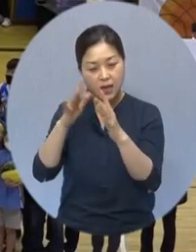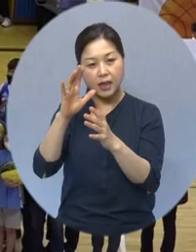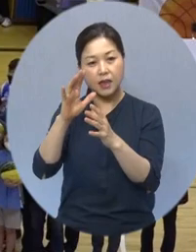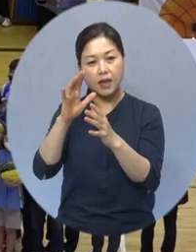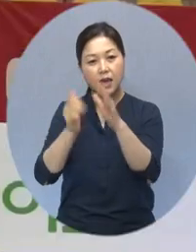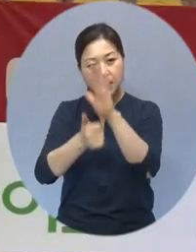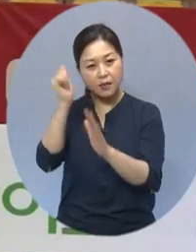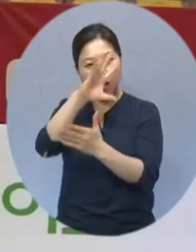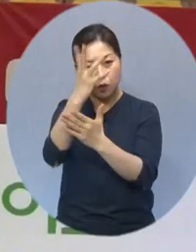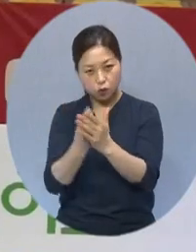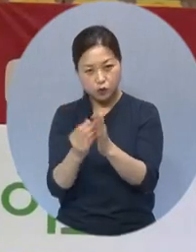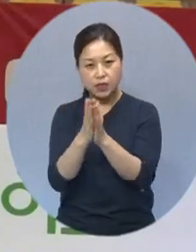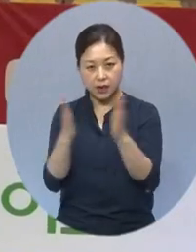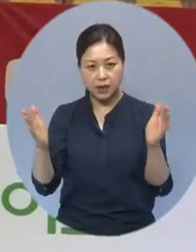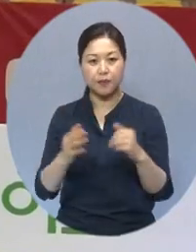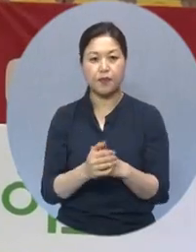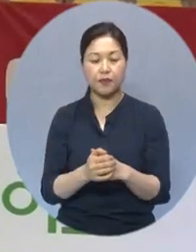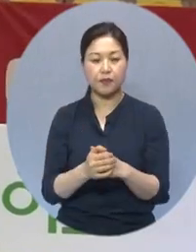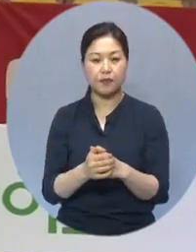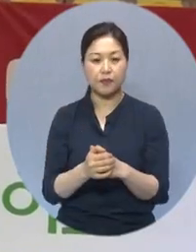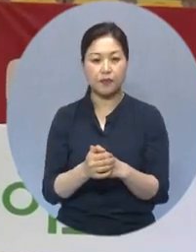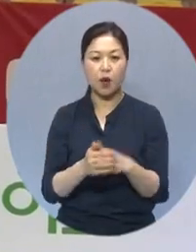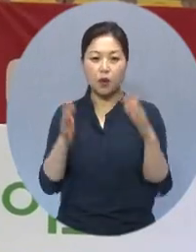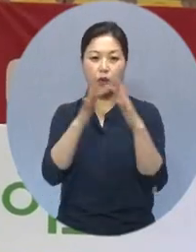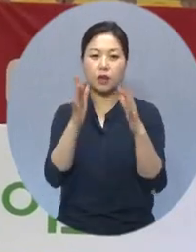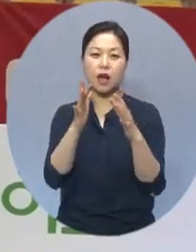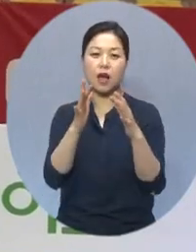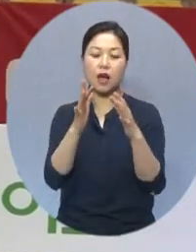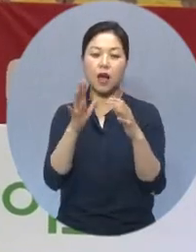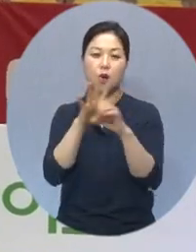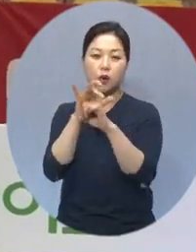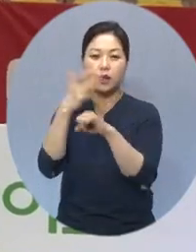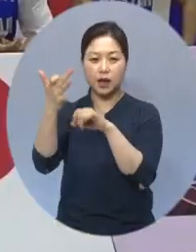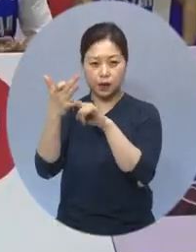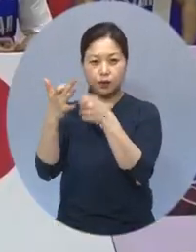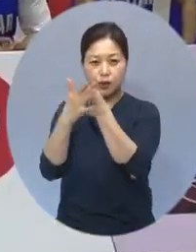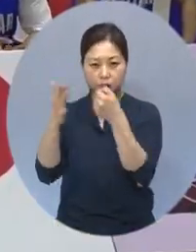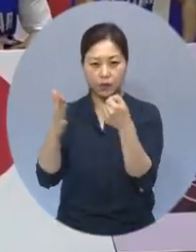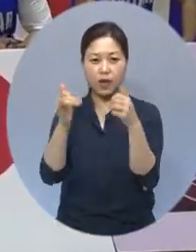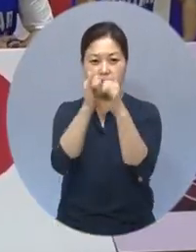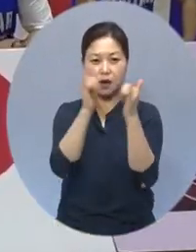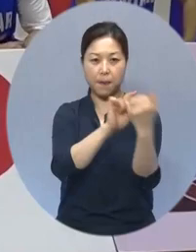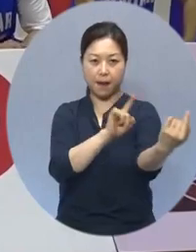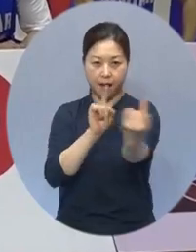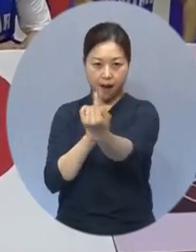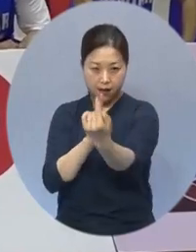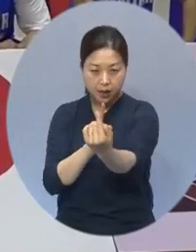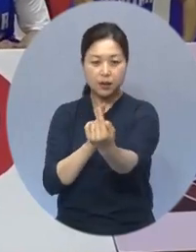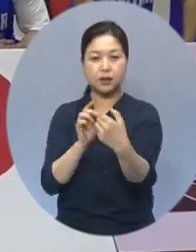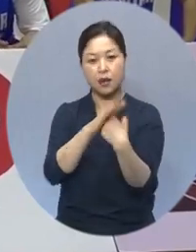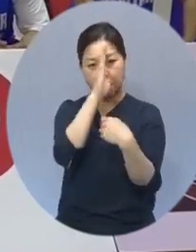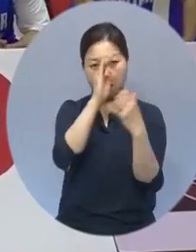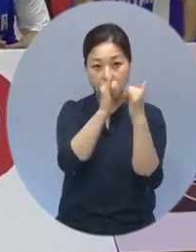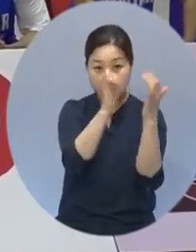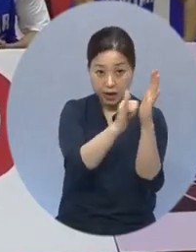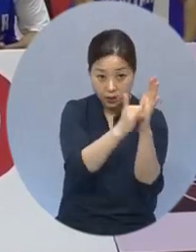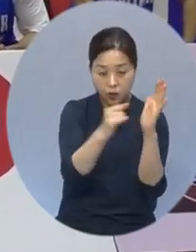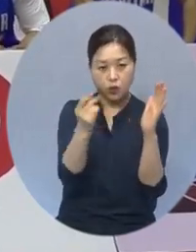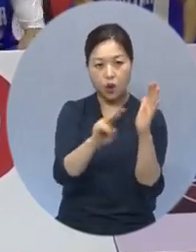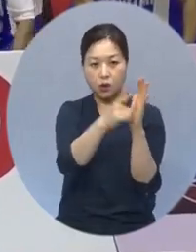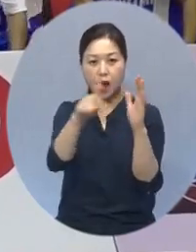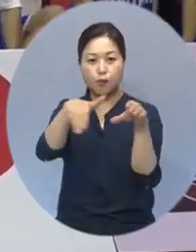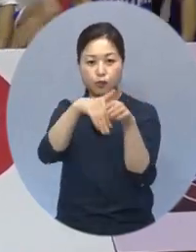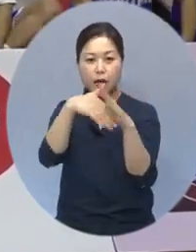진행됐습니다. 코로나19 영향으로 사회적 거리 두기를 실천해 최소한의 환우 가족과 다문화 가족을